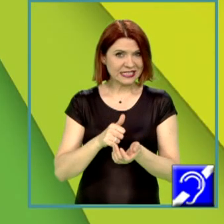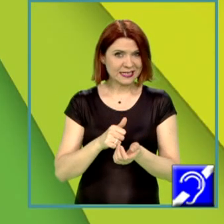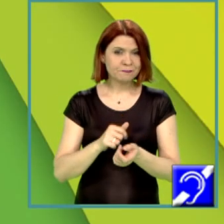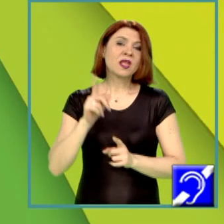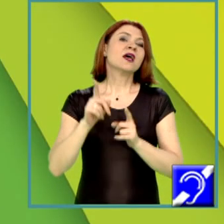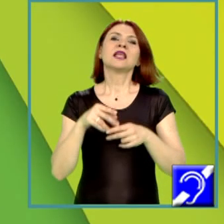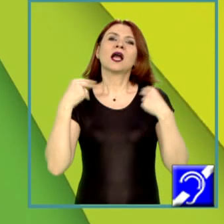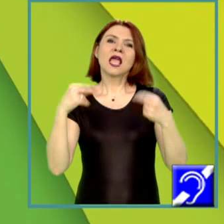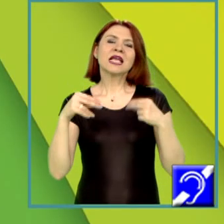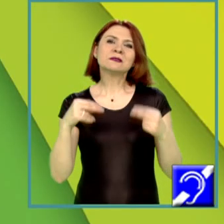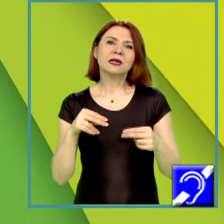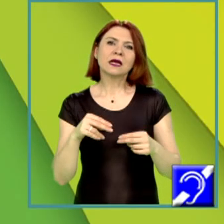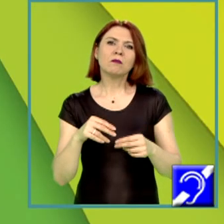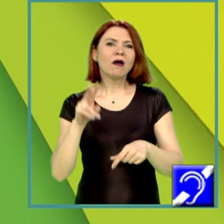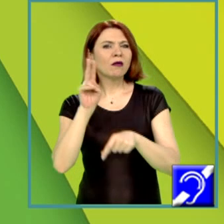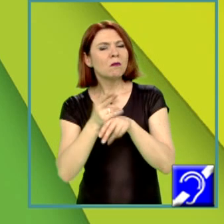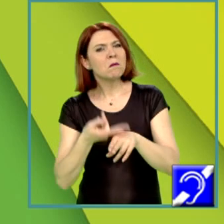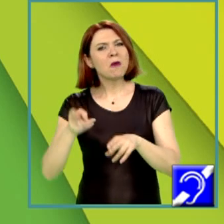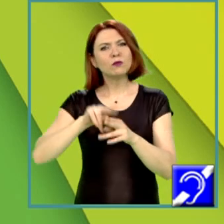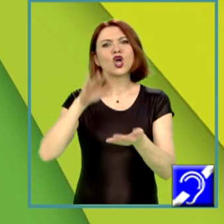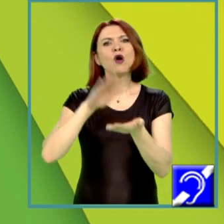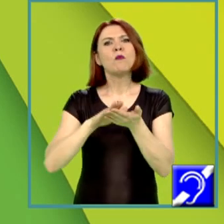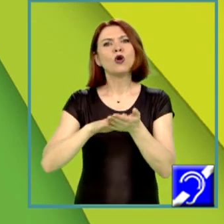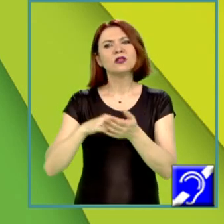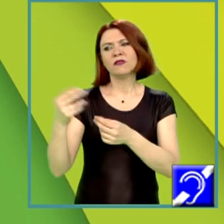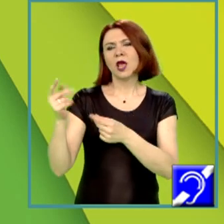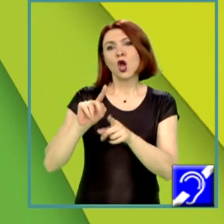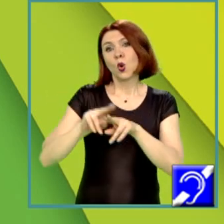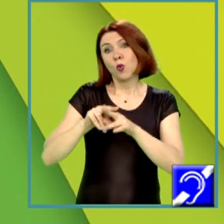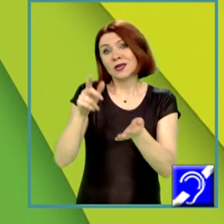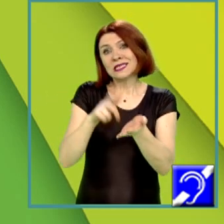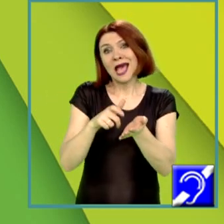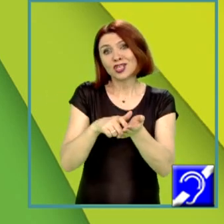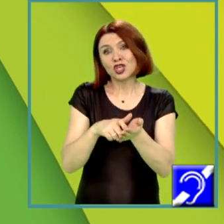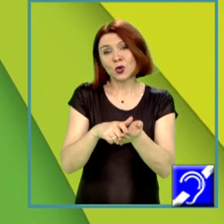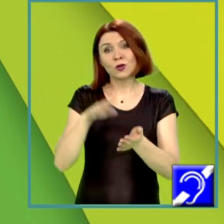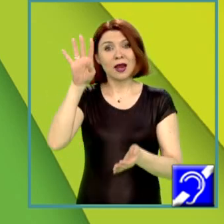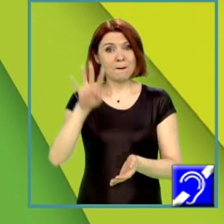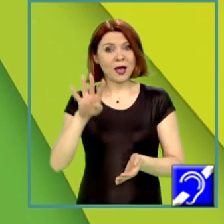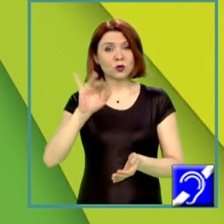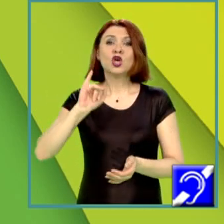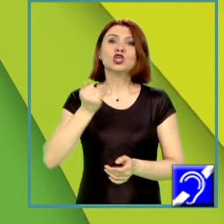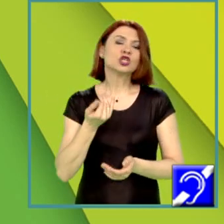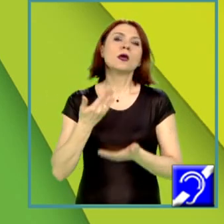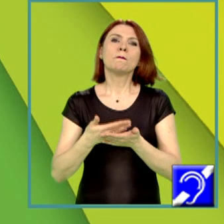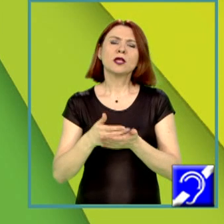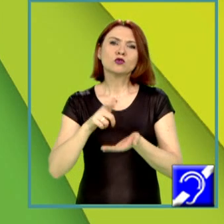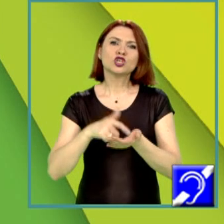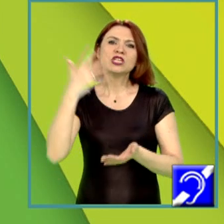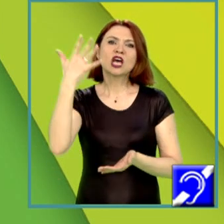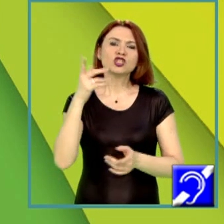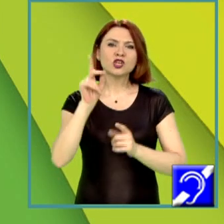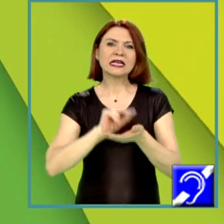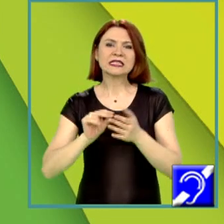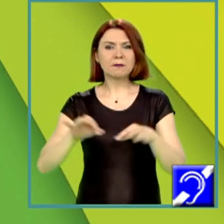dacă explica am nu am tot motivul indicat așa Cum li sa cerut la cerința a patra și pentru cerință a cincea